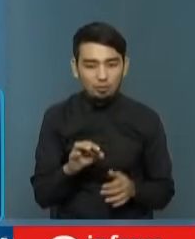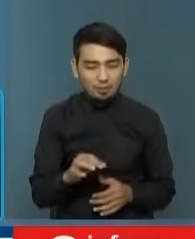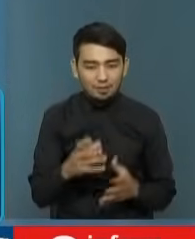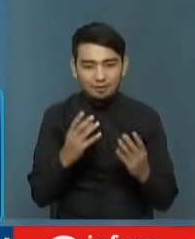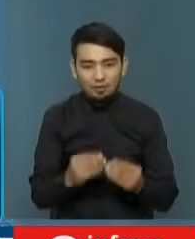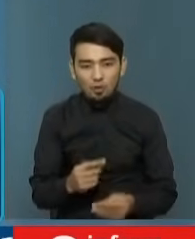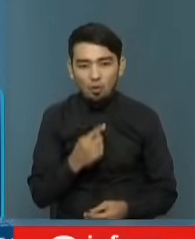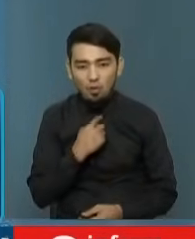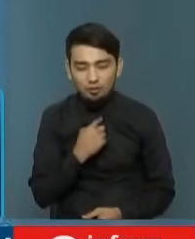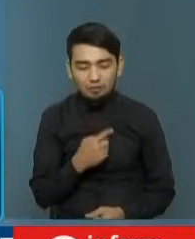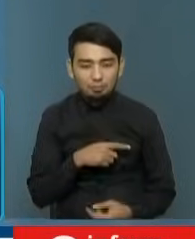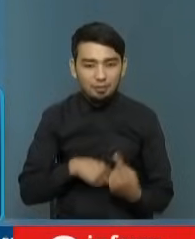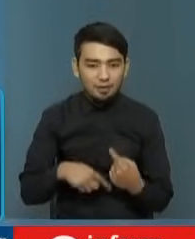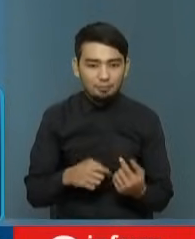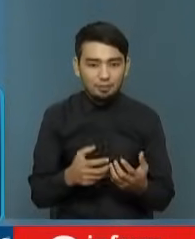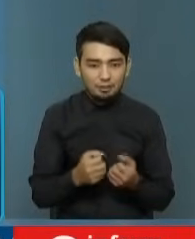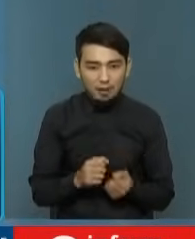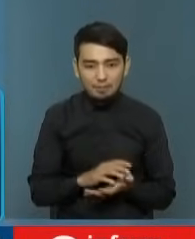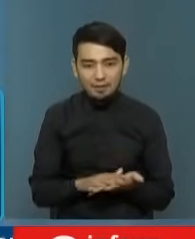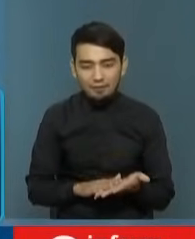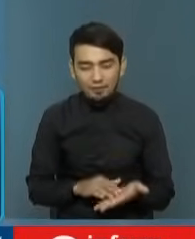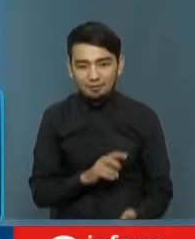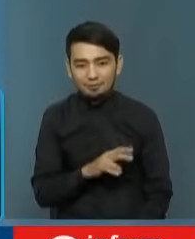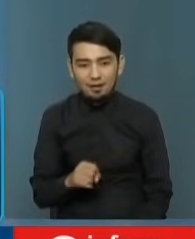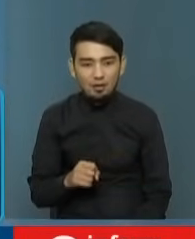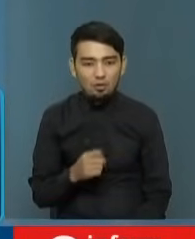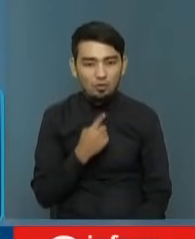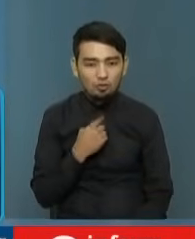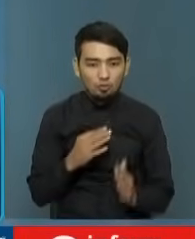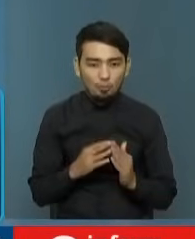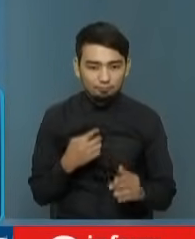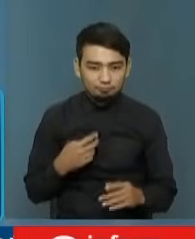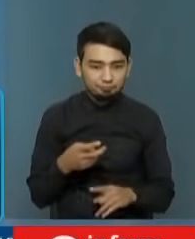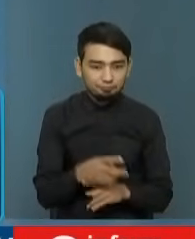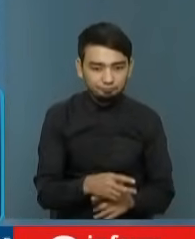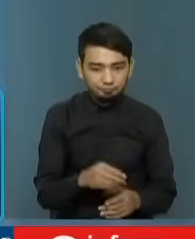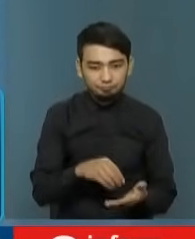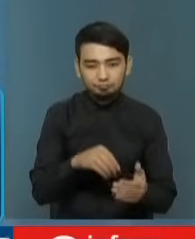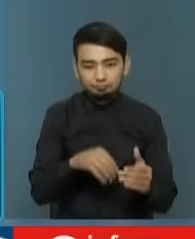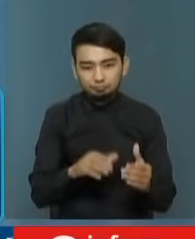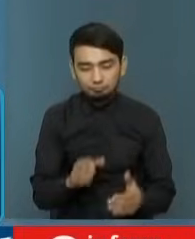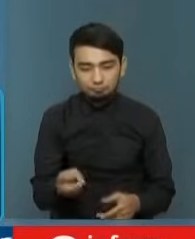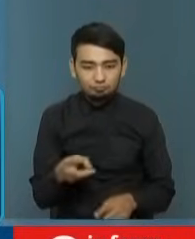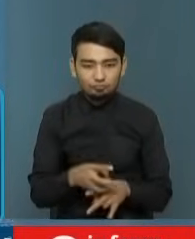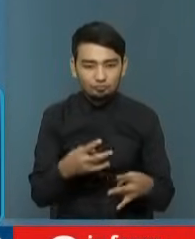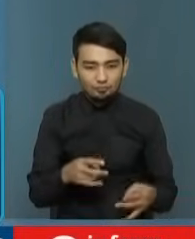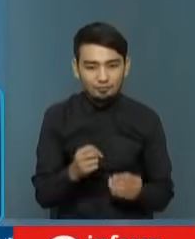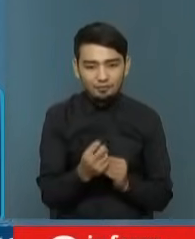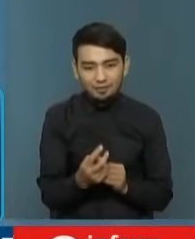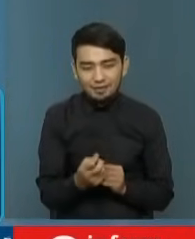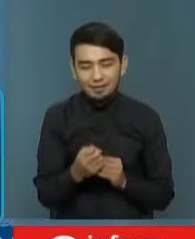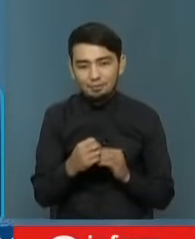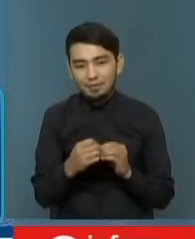голосования, мы принимаем заявление на голосование на дому. Обычно у нас голосуют около